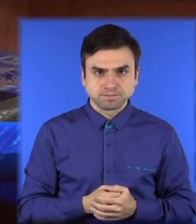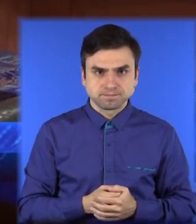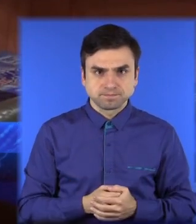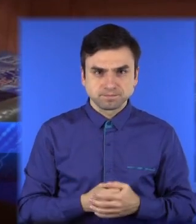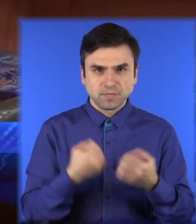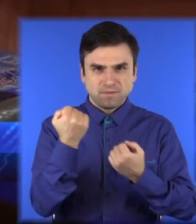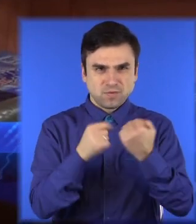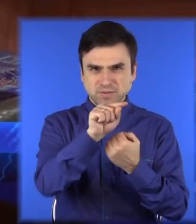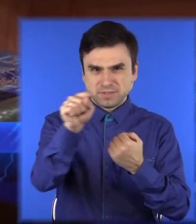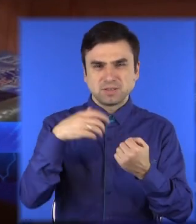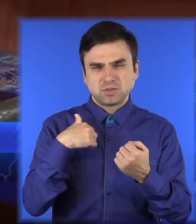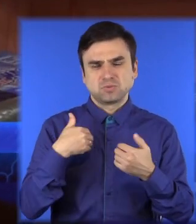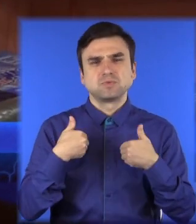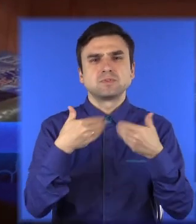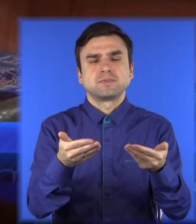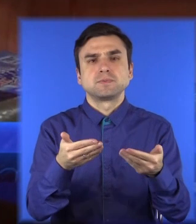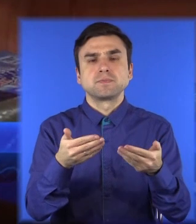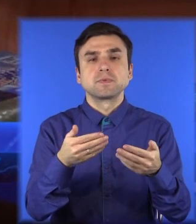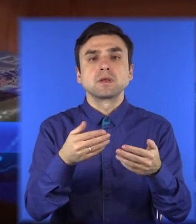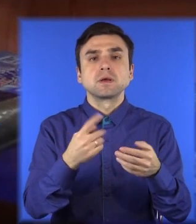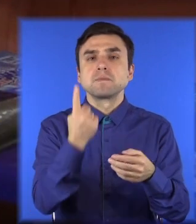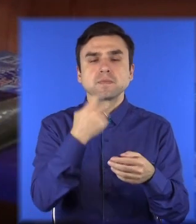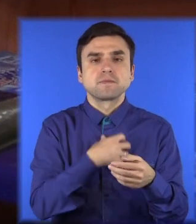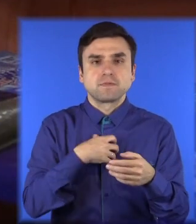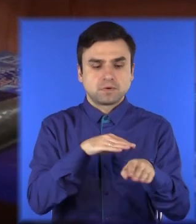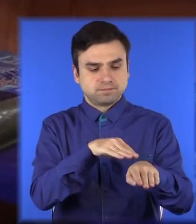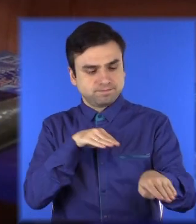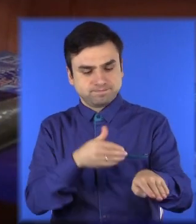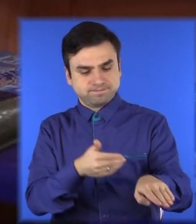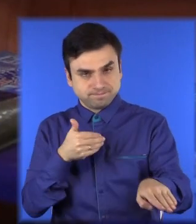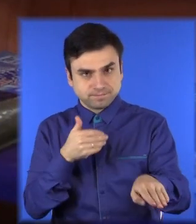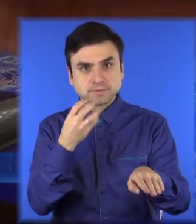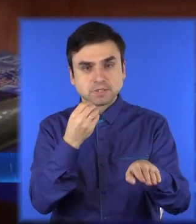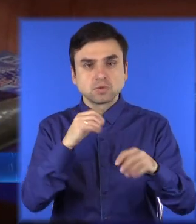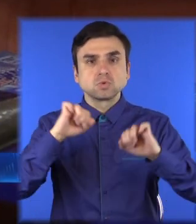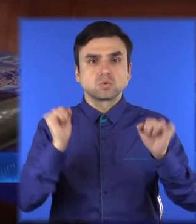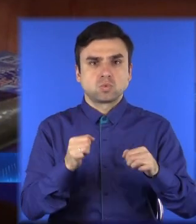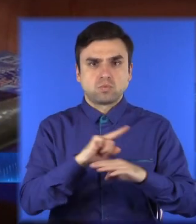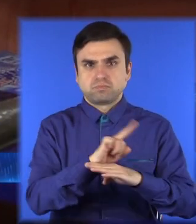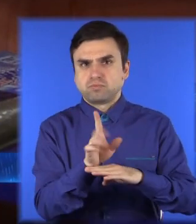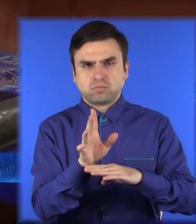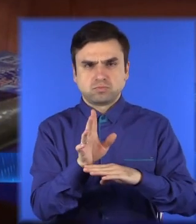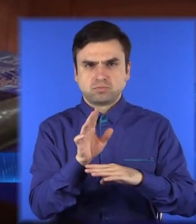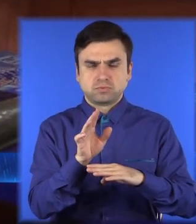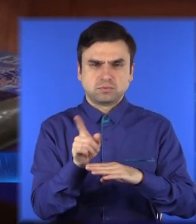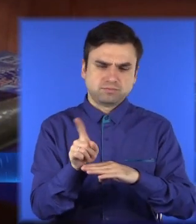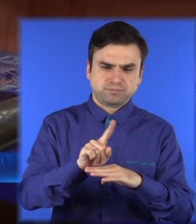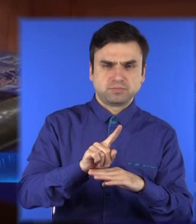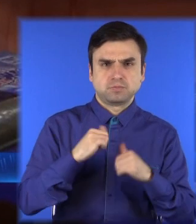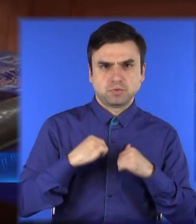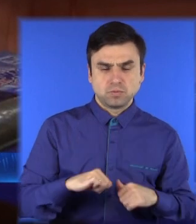порекомендовать, что нужно выдерживать безопасную дистанцию, подбирать безопасную скорость и, конечно же, находить возможность